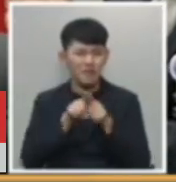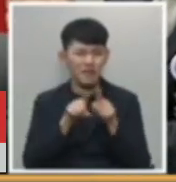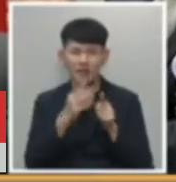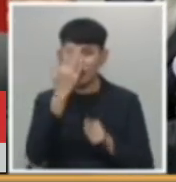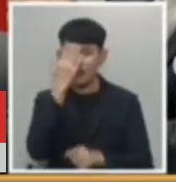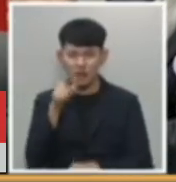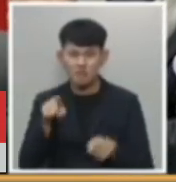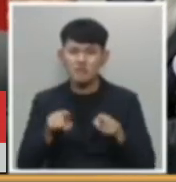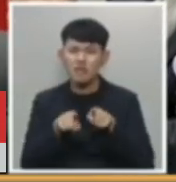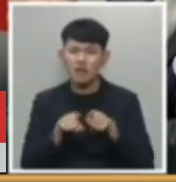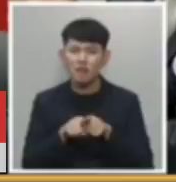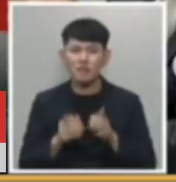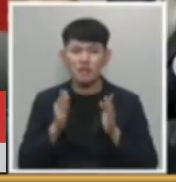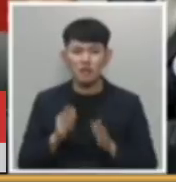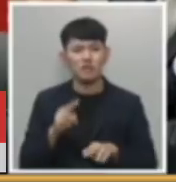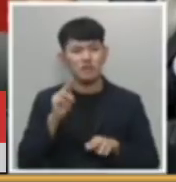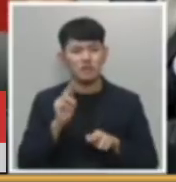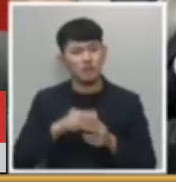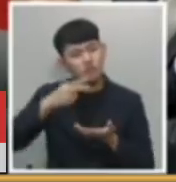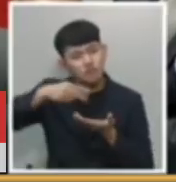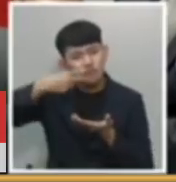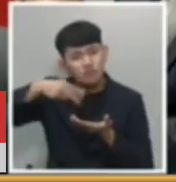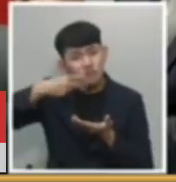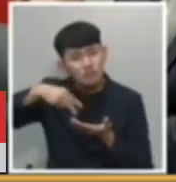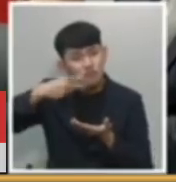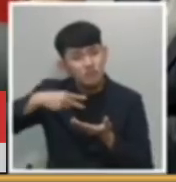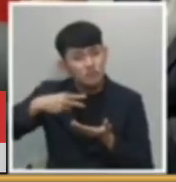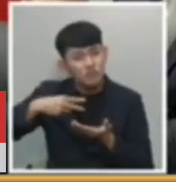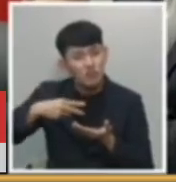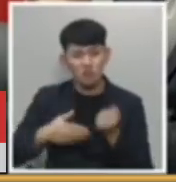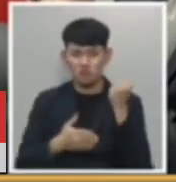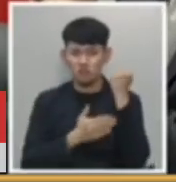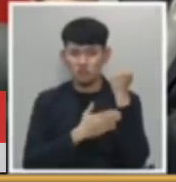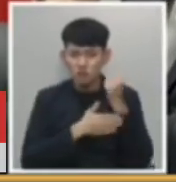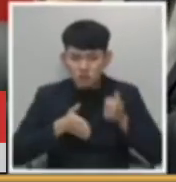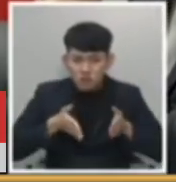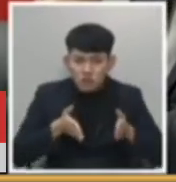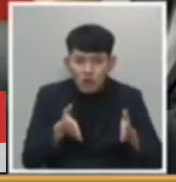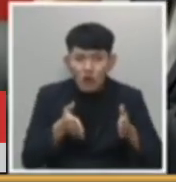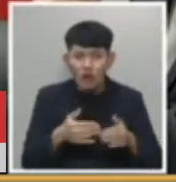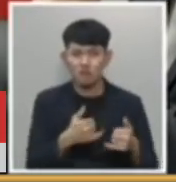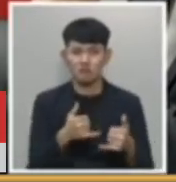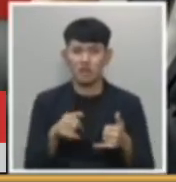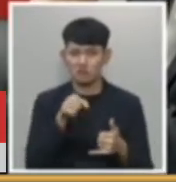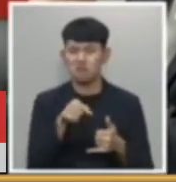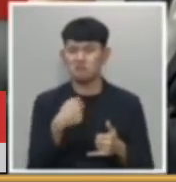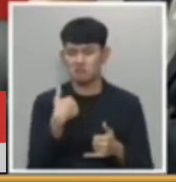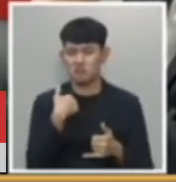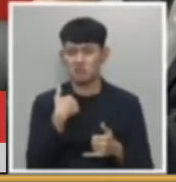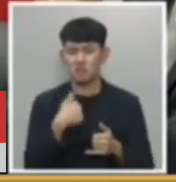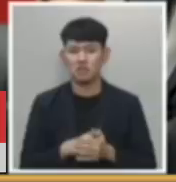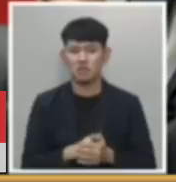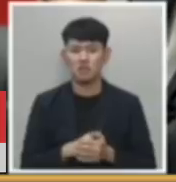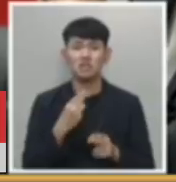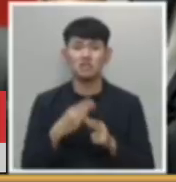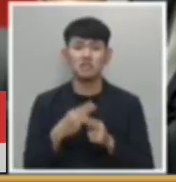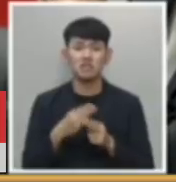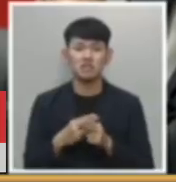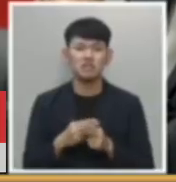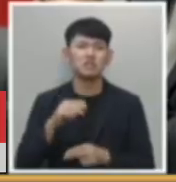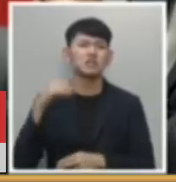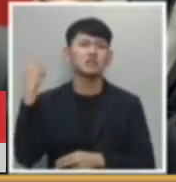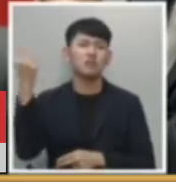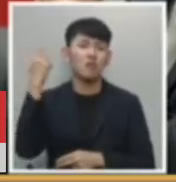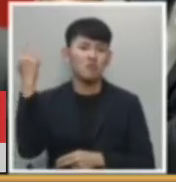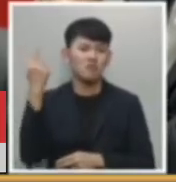ครับคนกำลังนั่งกินก๋วยเตี๋ยวอยู่นะครับข้างในเนี่ยคือทางเข้าบ่อนครับตรงนี้เขาเรียกบ่อนสีลมผมก็ถาม